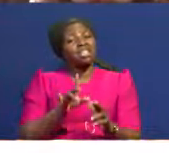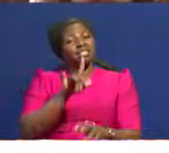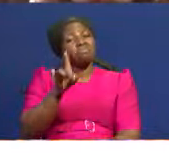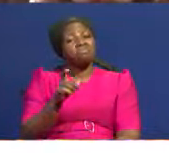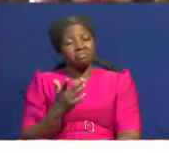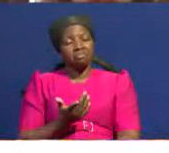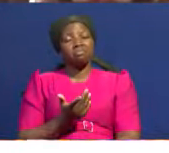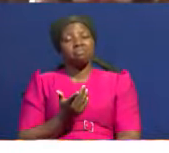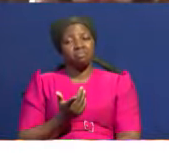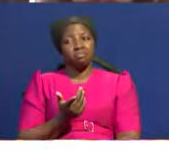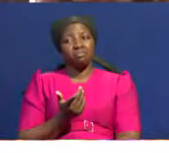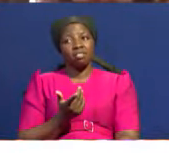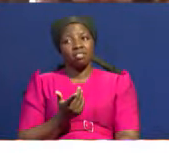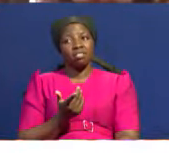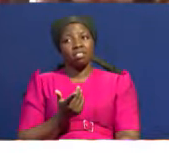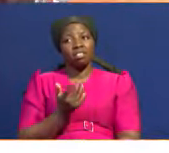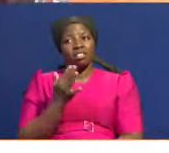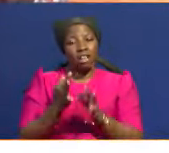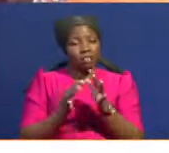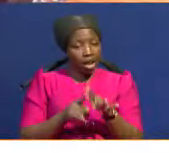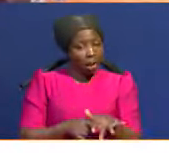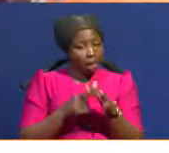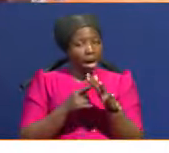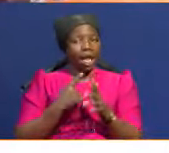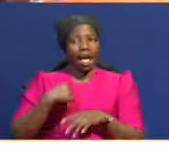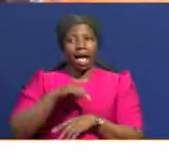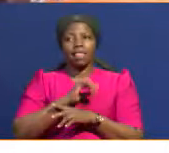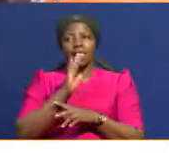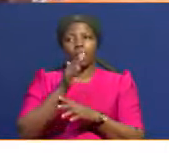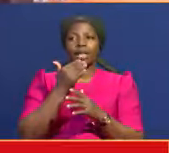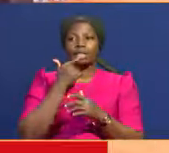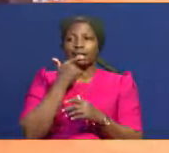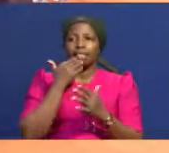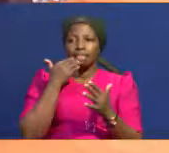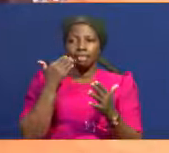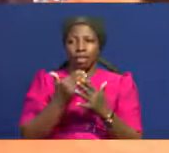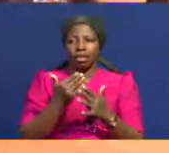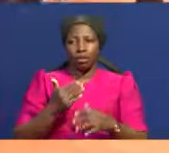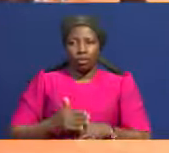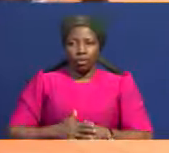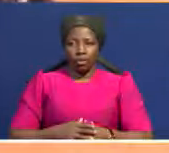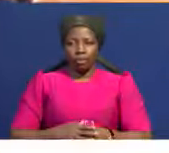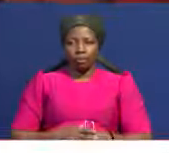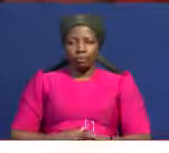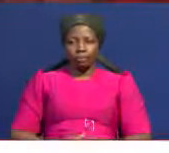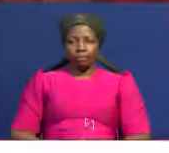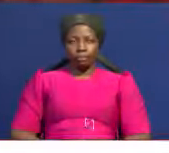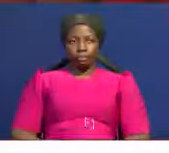done. Natashukuru. Jalwa kesho, Dira ya Magwiji.